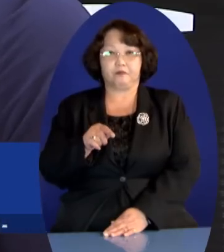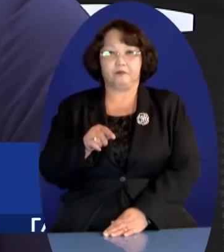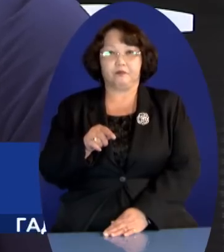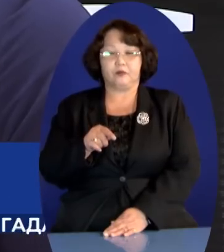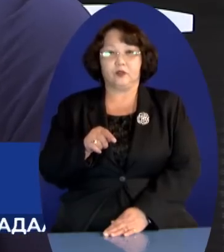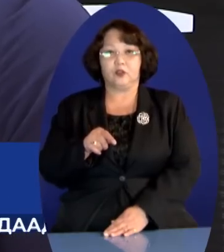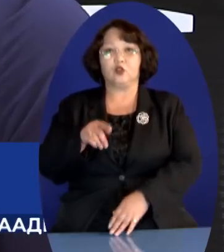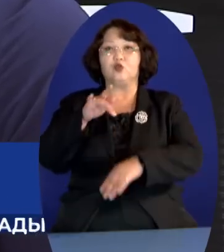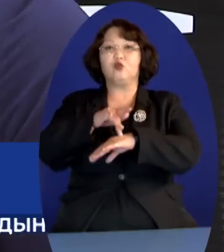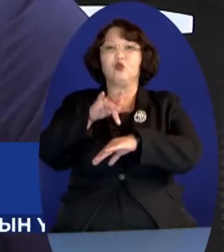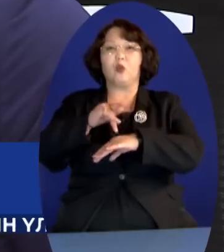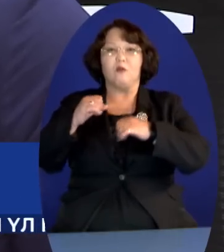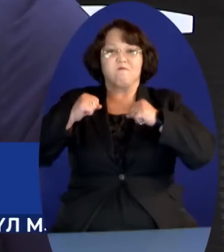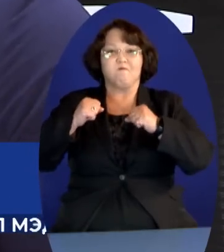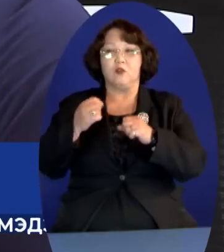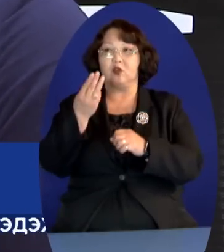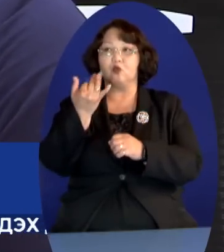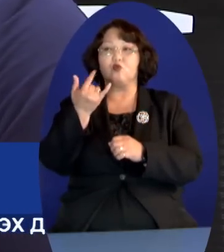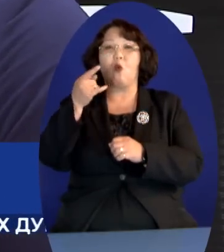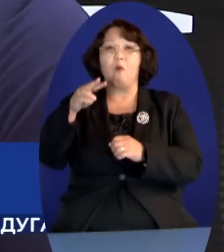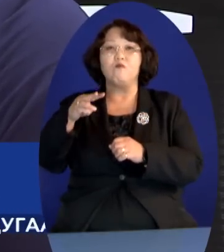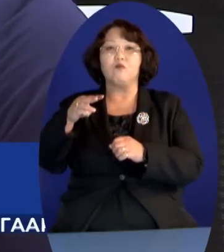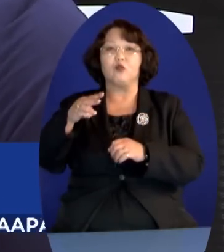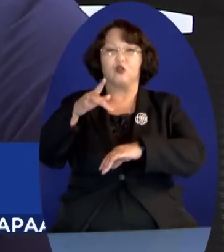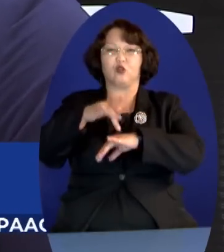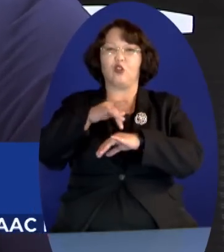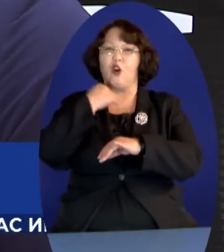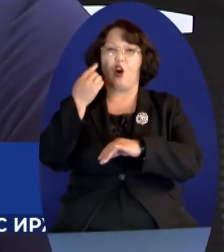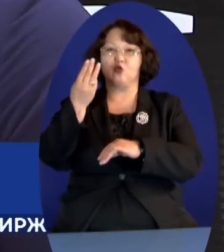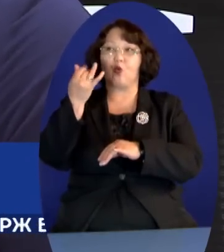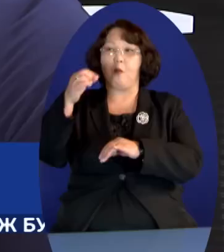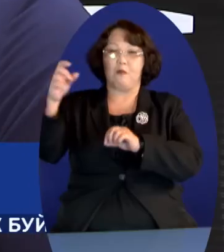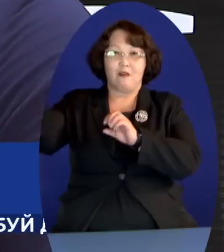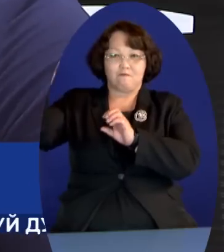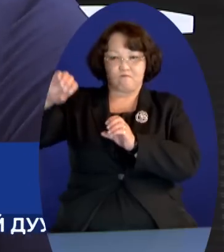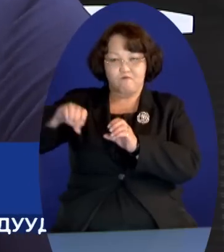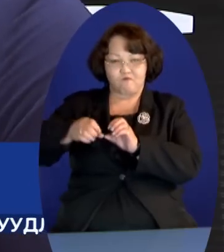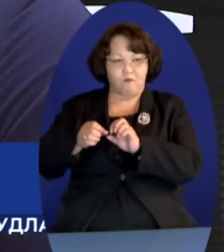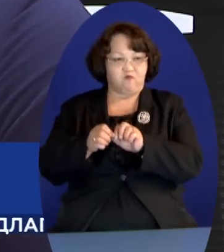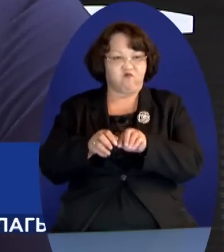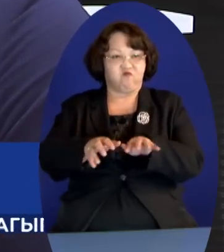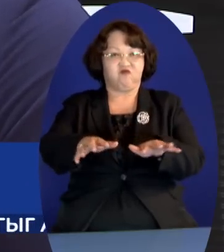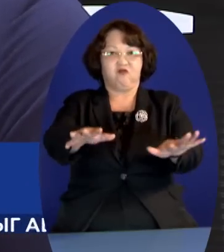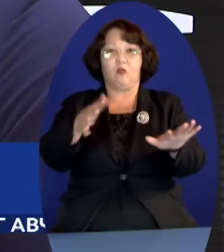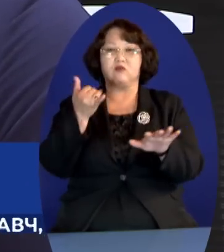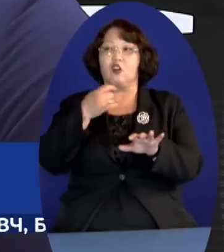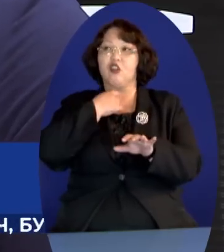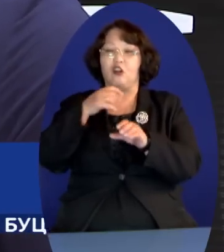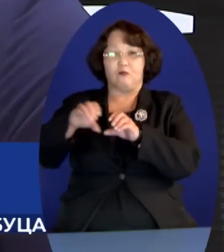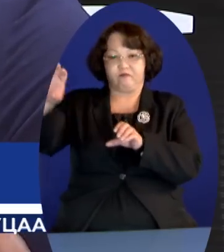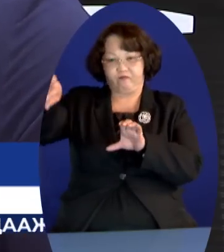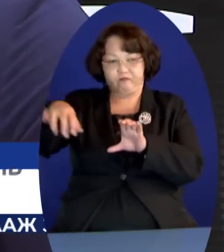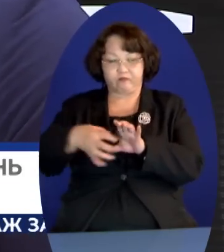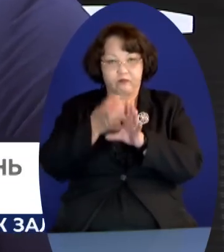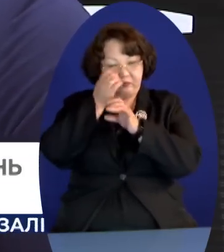одоо төв шугамаас бол их усрээс одоо манай яг эзэмшлийн төв шугамаар дамжуулж байгаа усны шинжилгээний хариуд бол